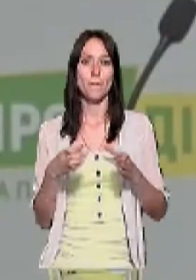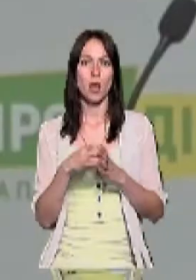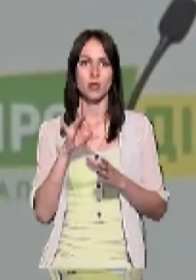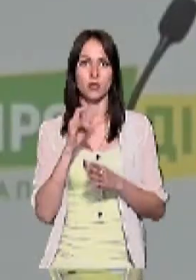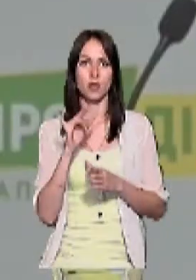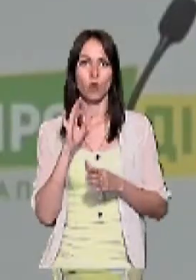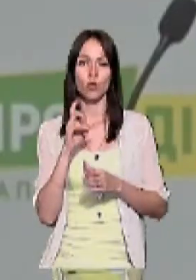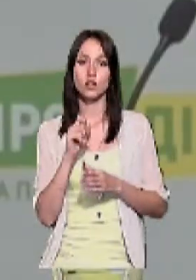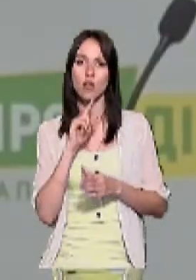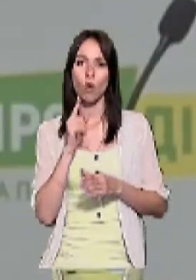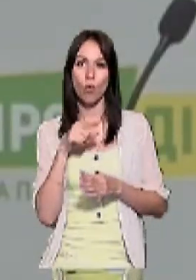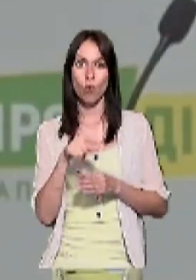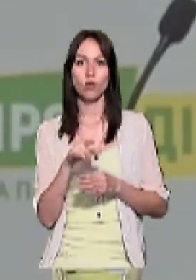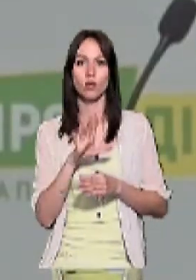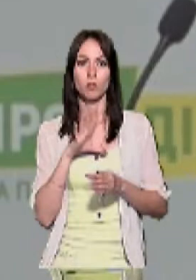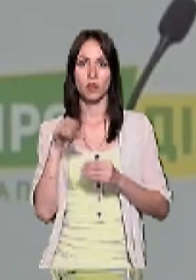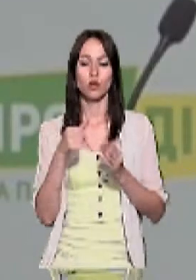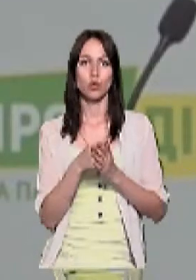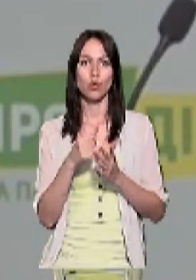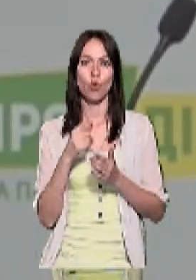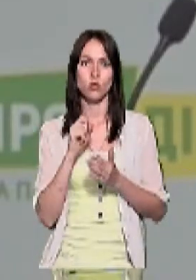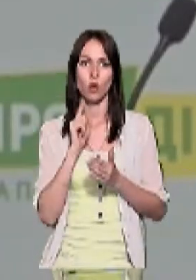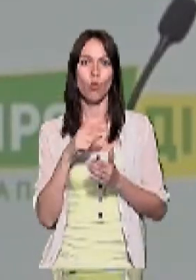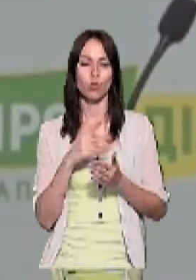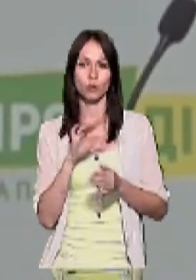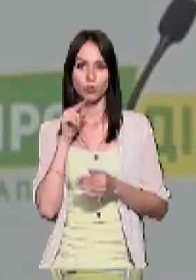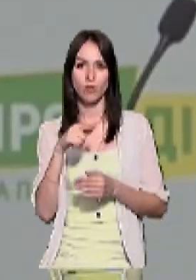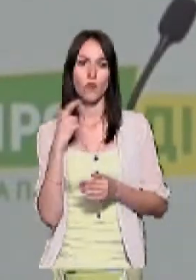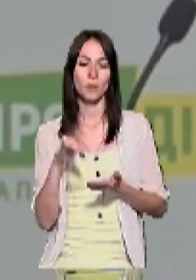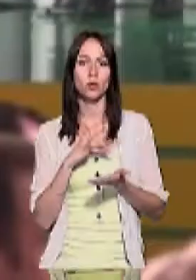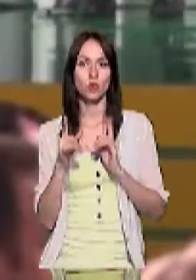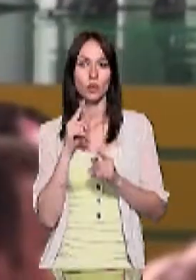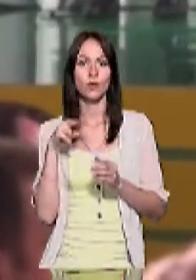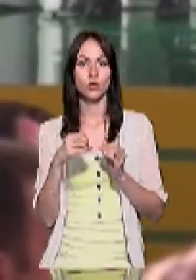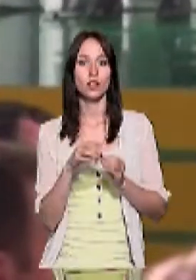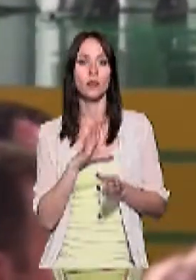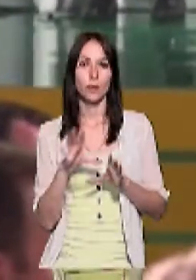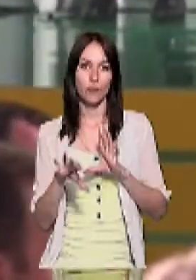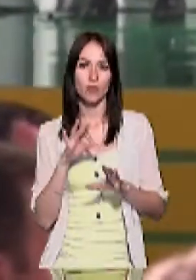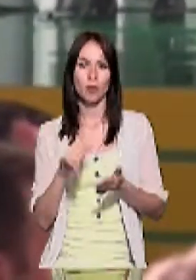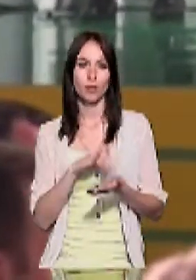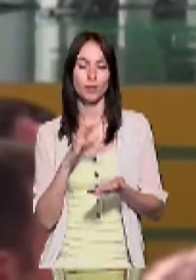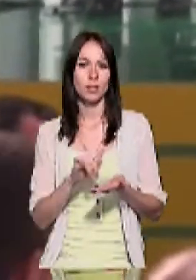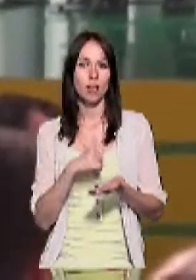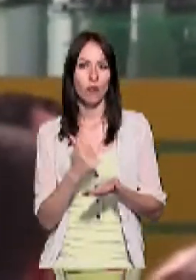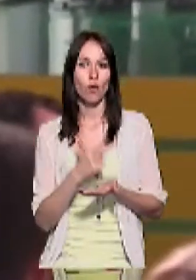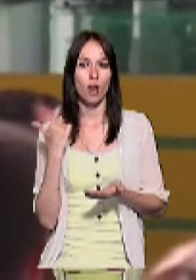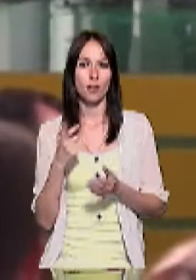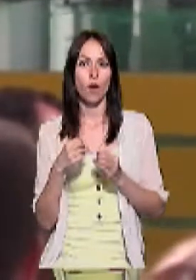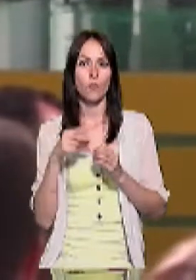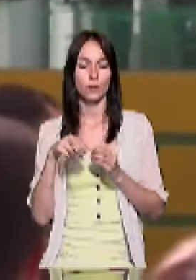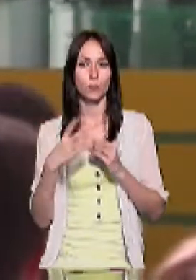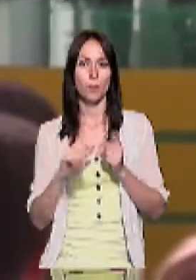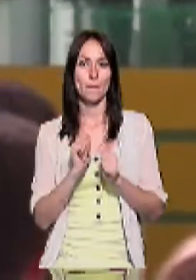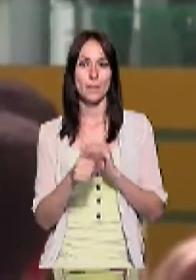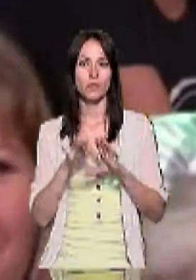за її списками обирався до Харківської міськради. У 2010-му був обраний міським головою Харкова. У 2015-му переобраний на цю